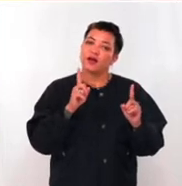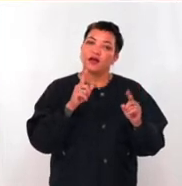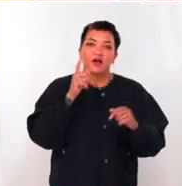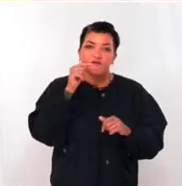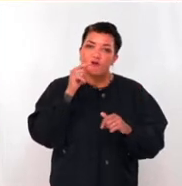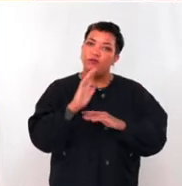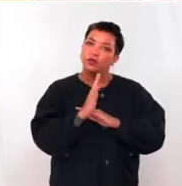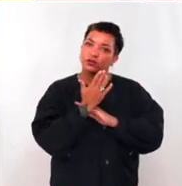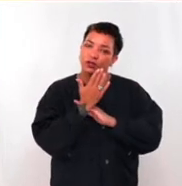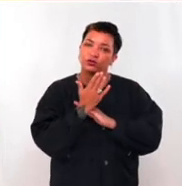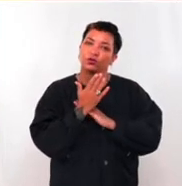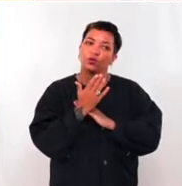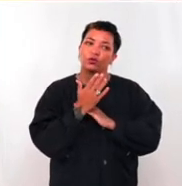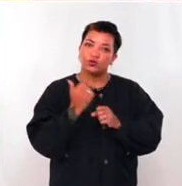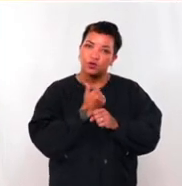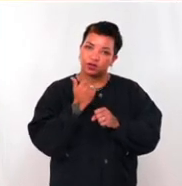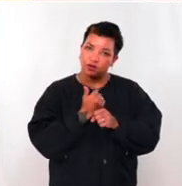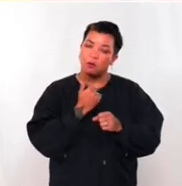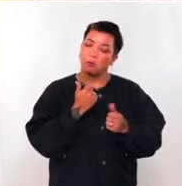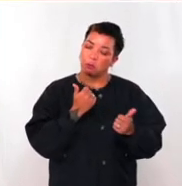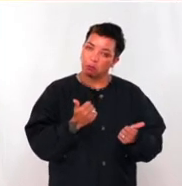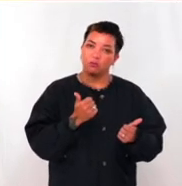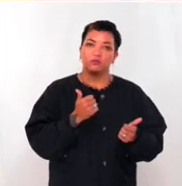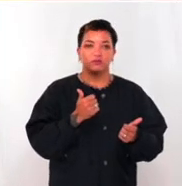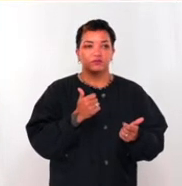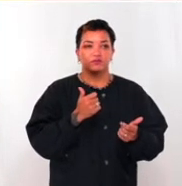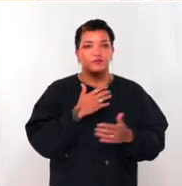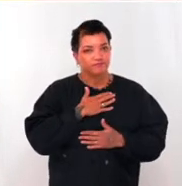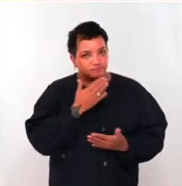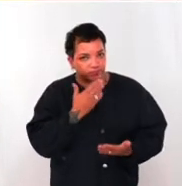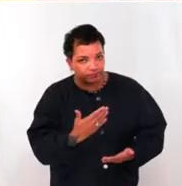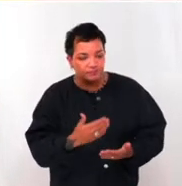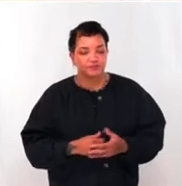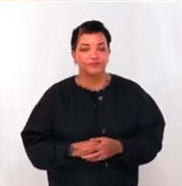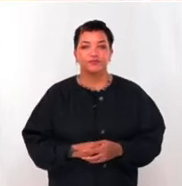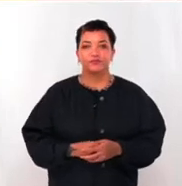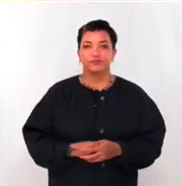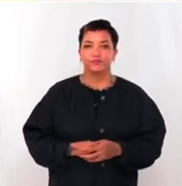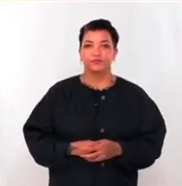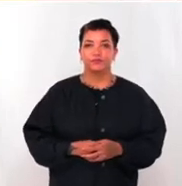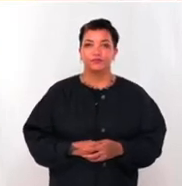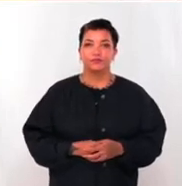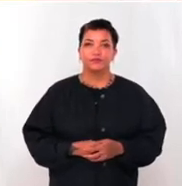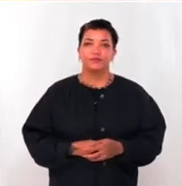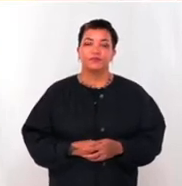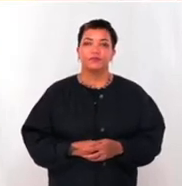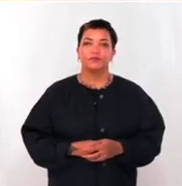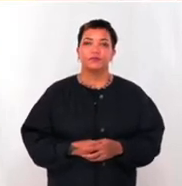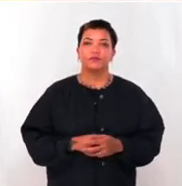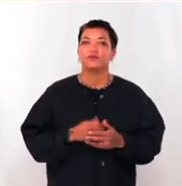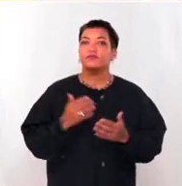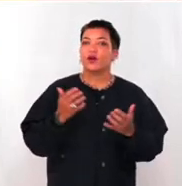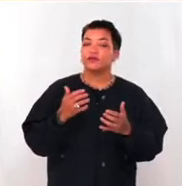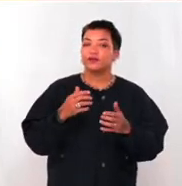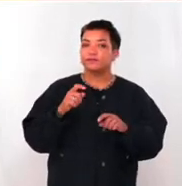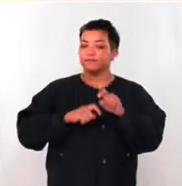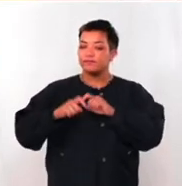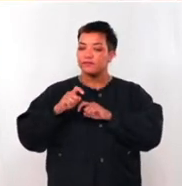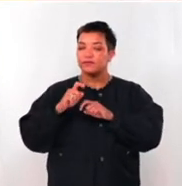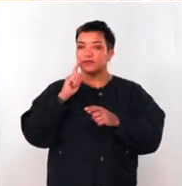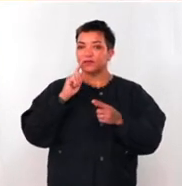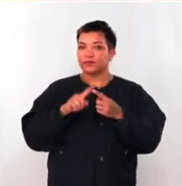coup, c'est à nouveau le cas. Donc merci pour cet aspect-là. Je souhaitais revenir pour démarrer sur la politique de plantation et de